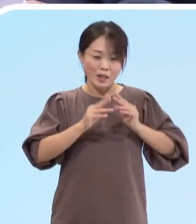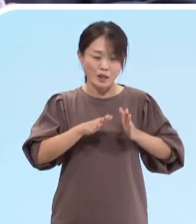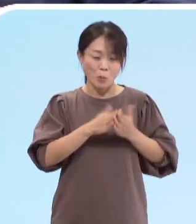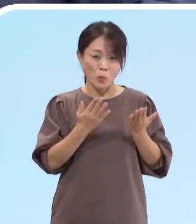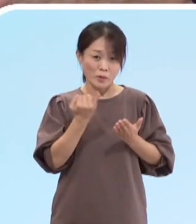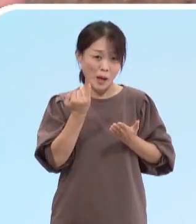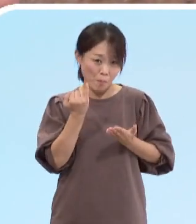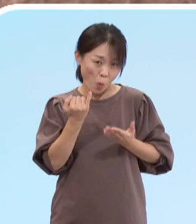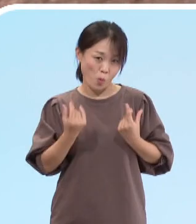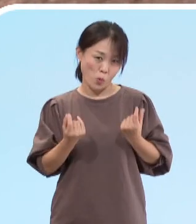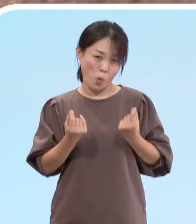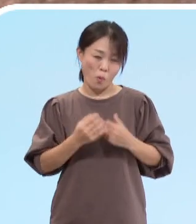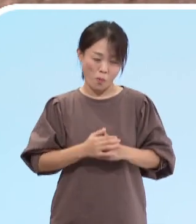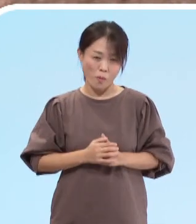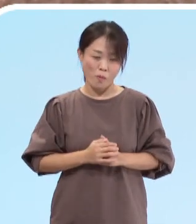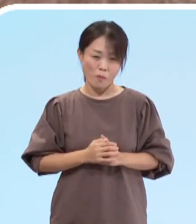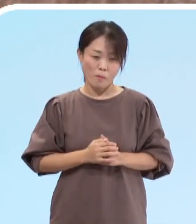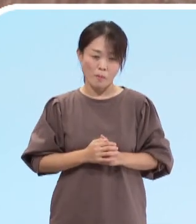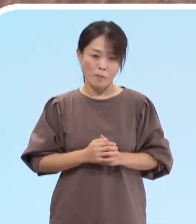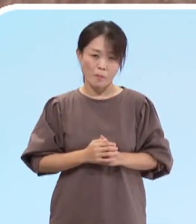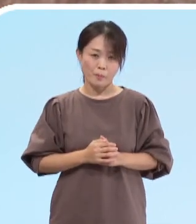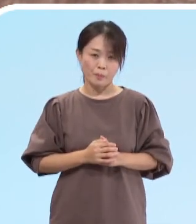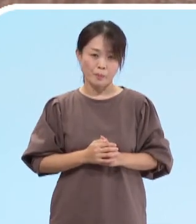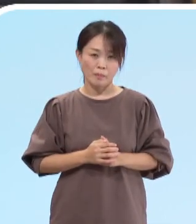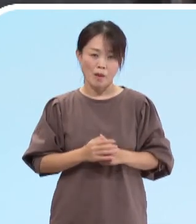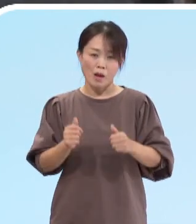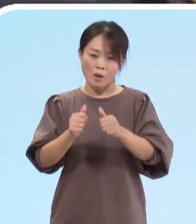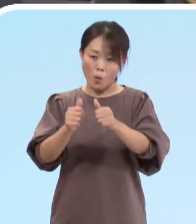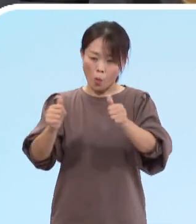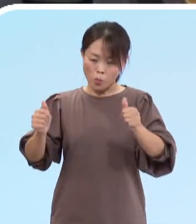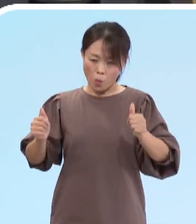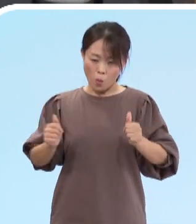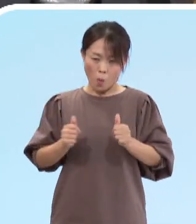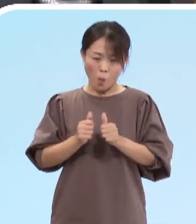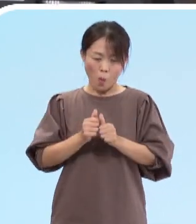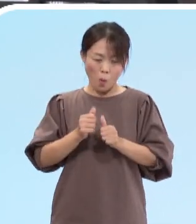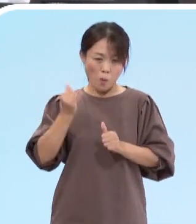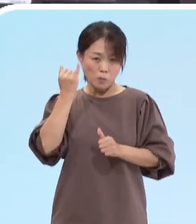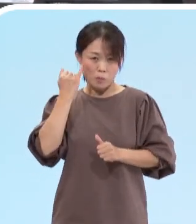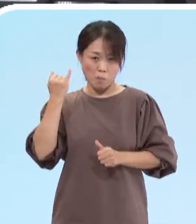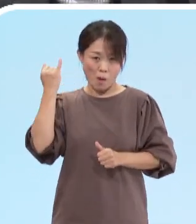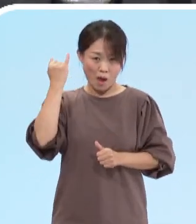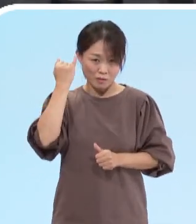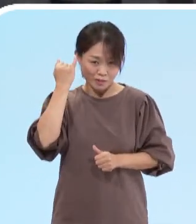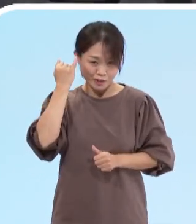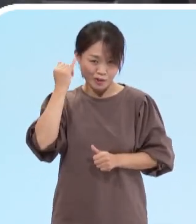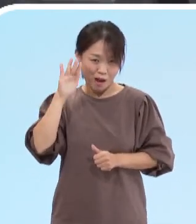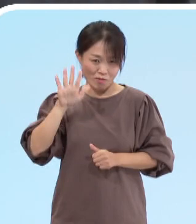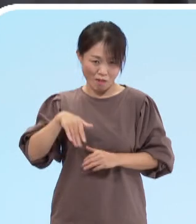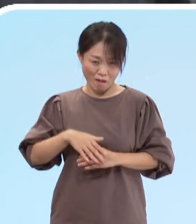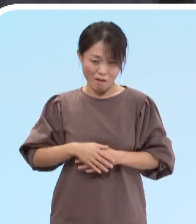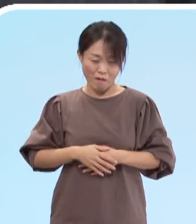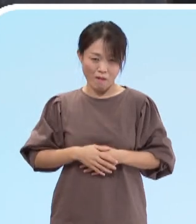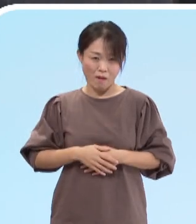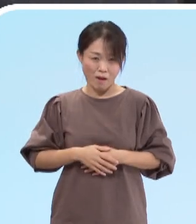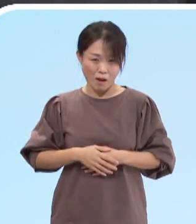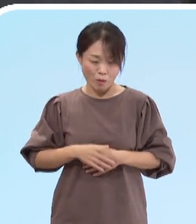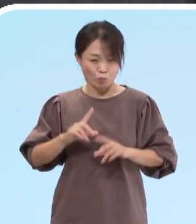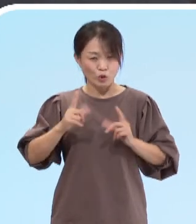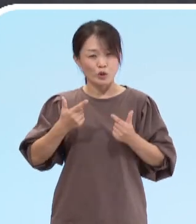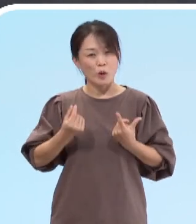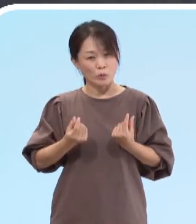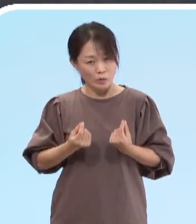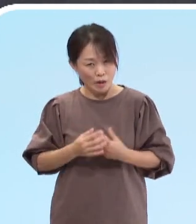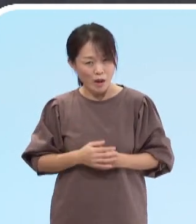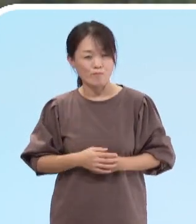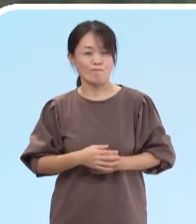もその一人です。 男、 社会だと私はまだまだ思ってたんですけど、はい、そ